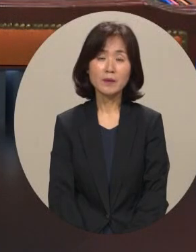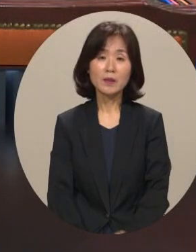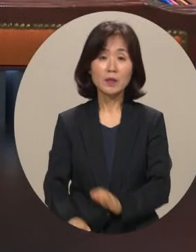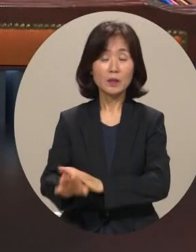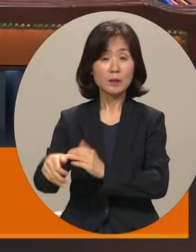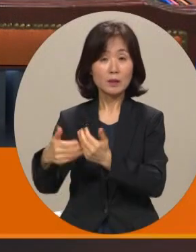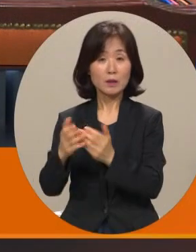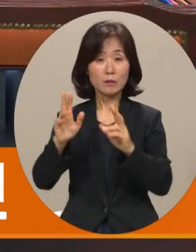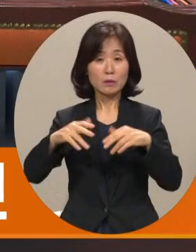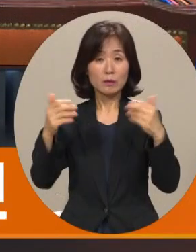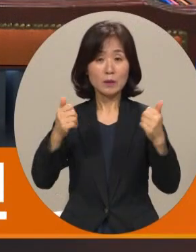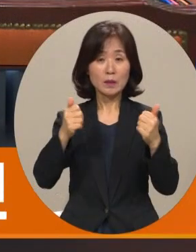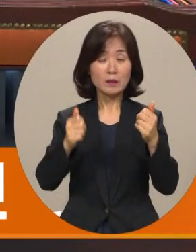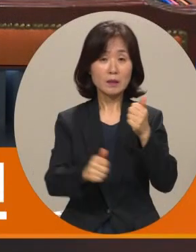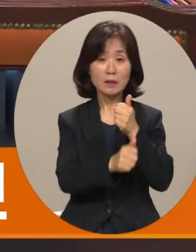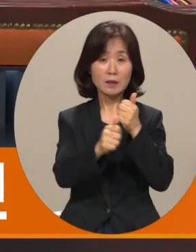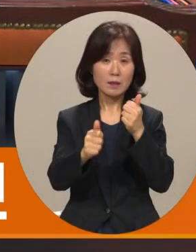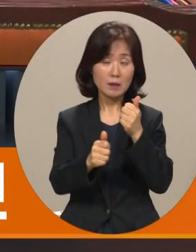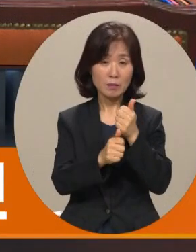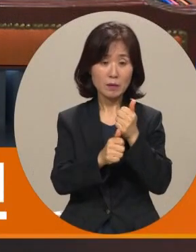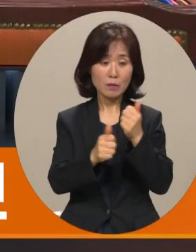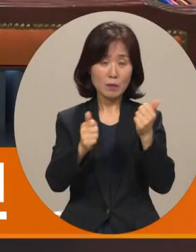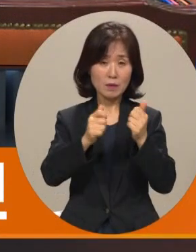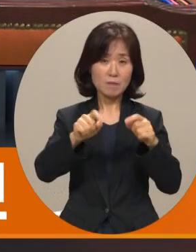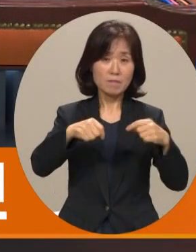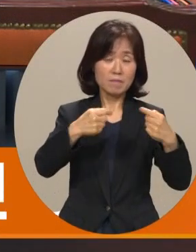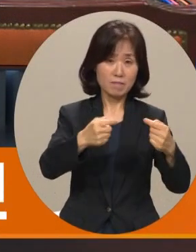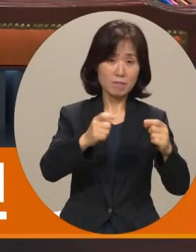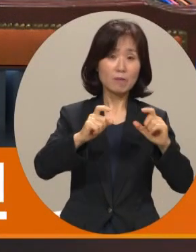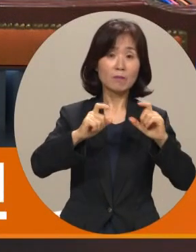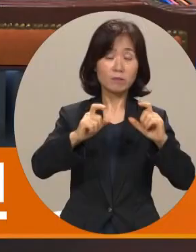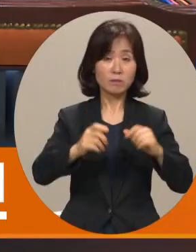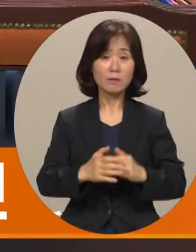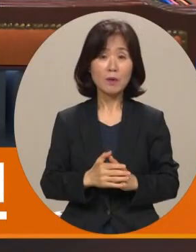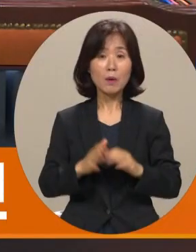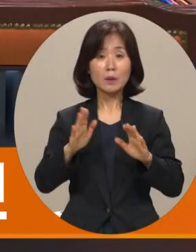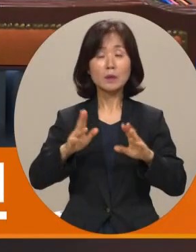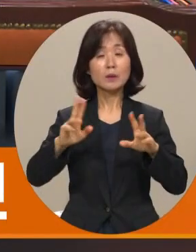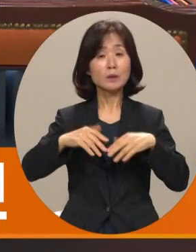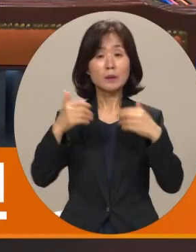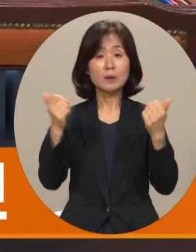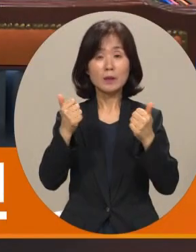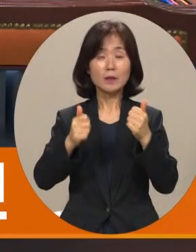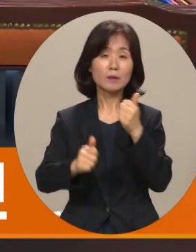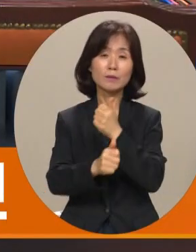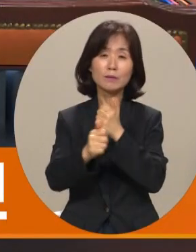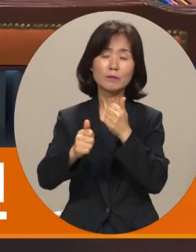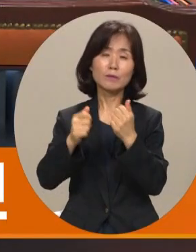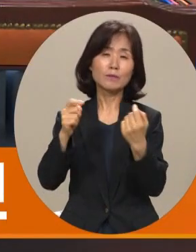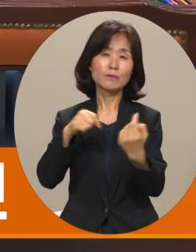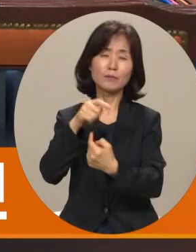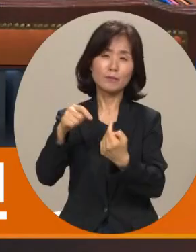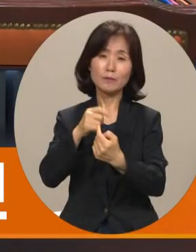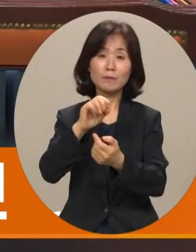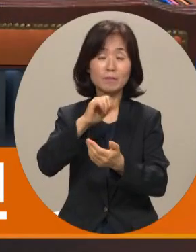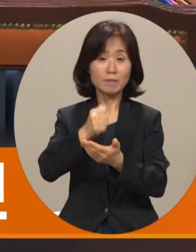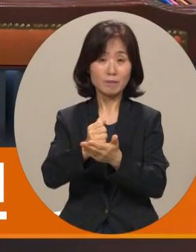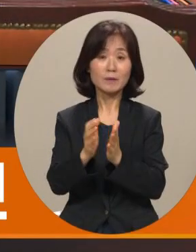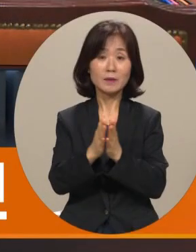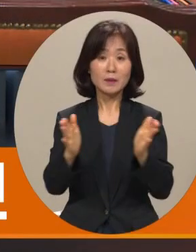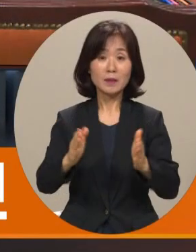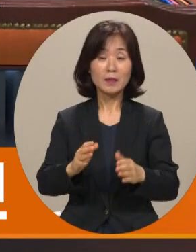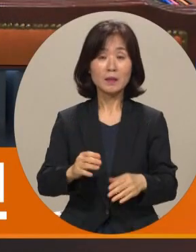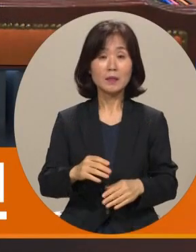여당이 국회 상임위 복귀를 선언하면서 오늘 국회가 정상 가동을 시작했습니다 의대 증원과